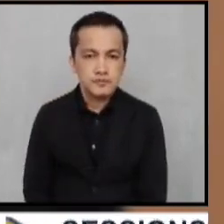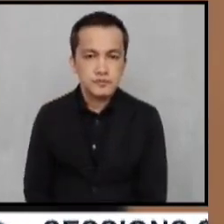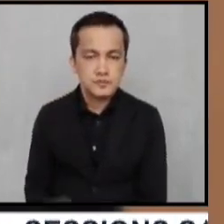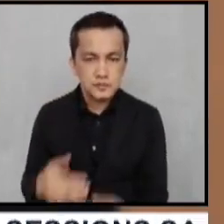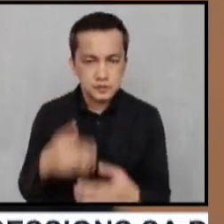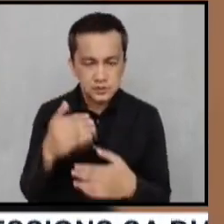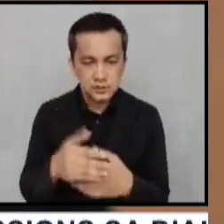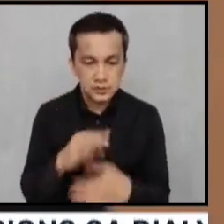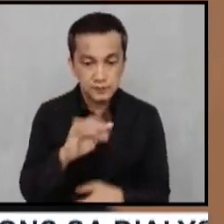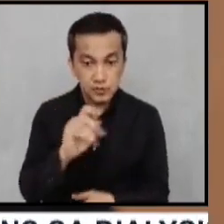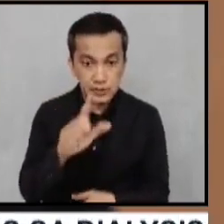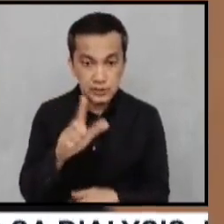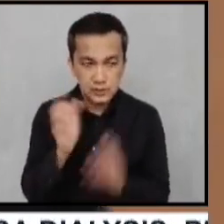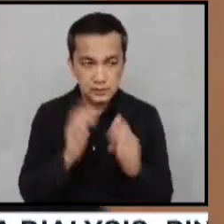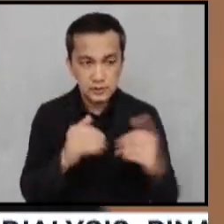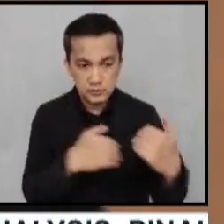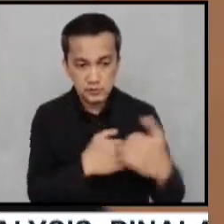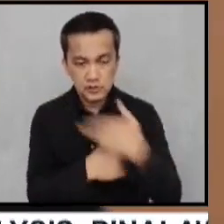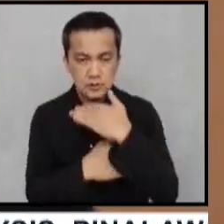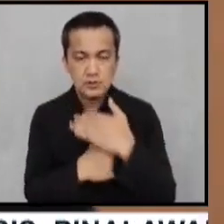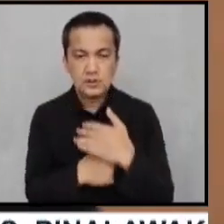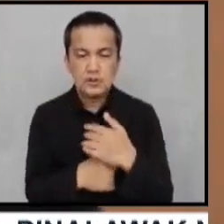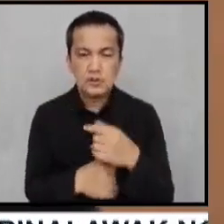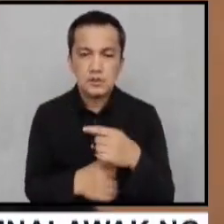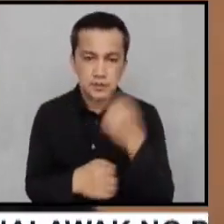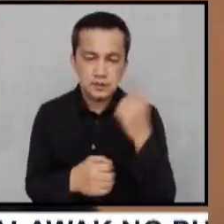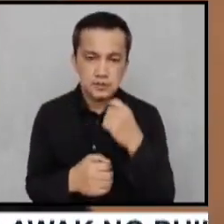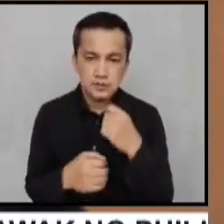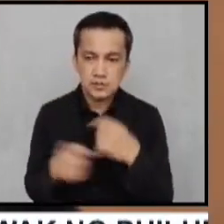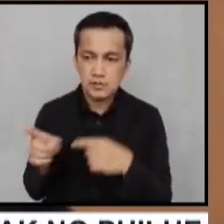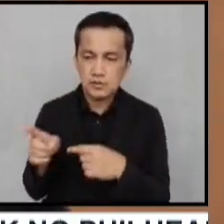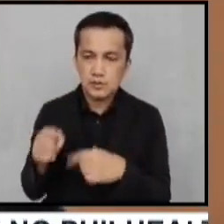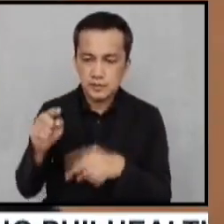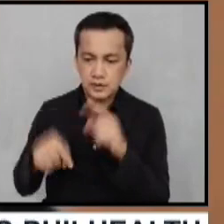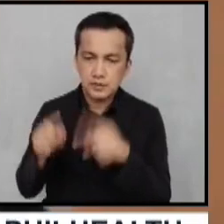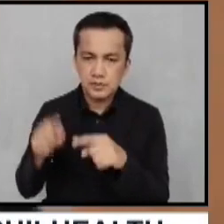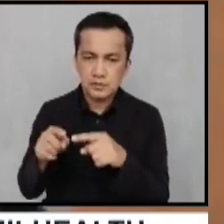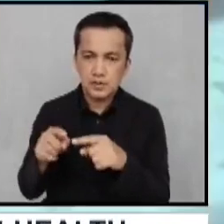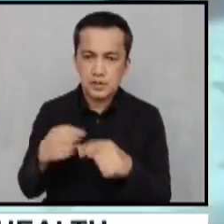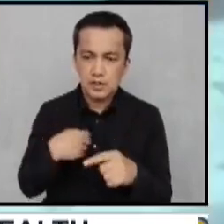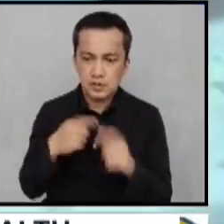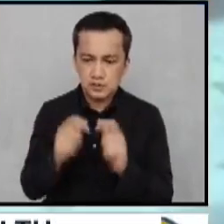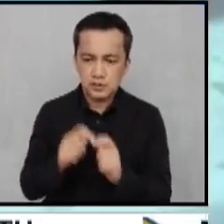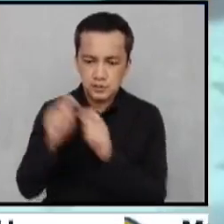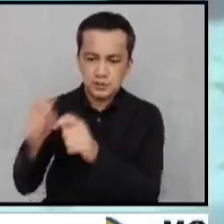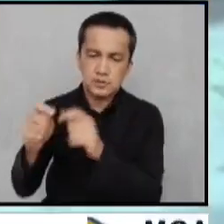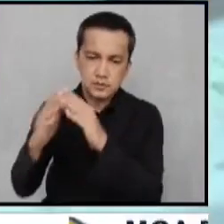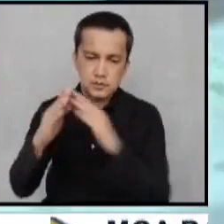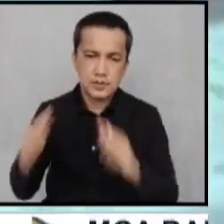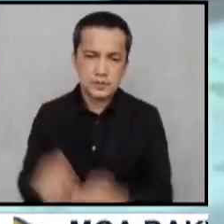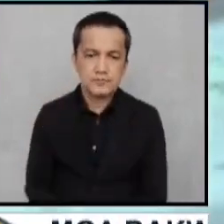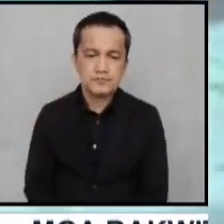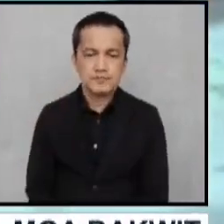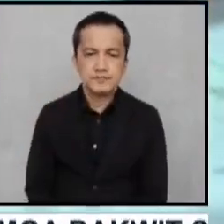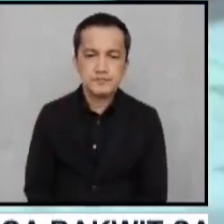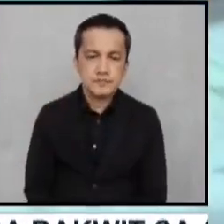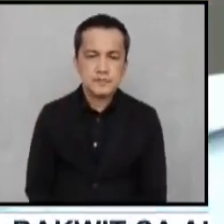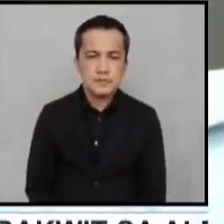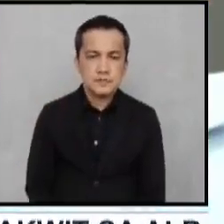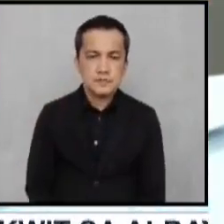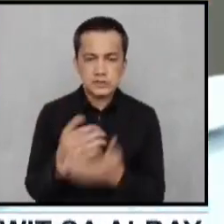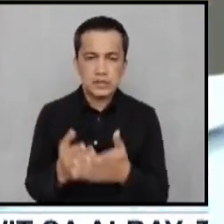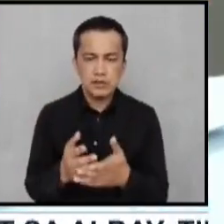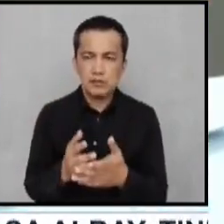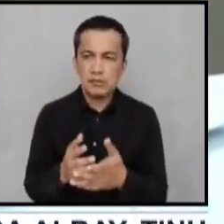funeral service, dahil sa payo na rin ng mga kaibigan ko, lumipat na po ako ng tirahan. May ilan namang ipapahiya sa ibang